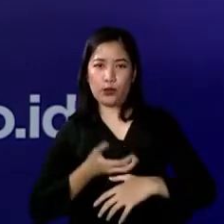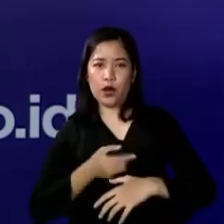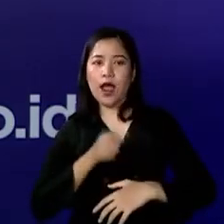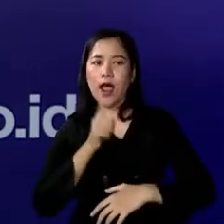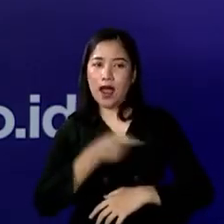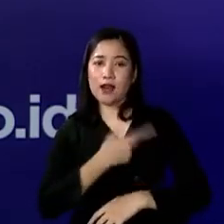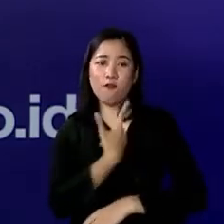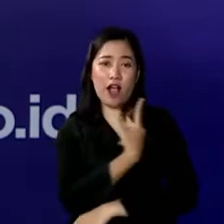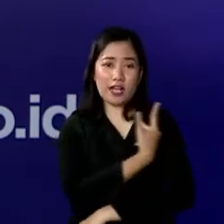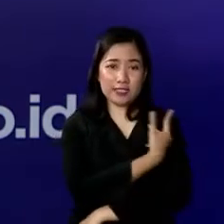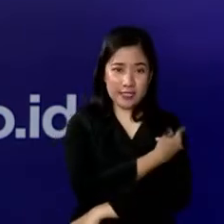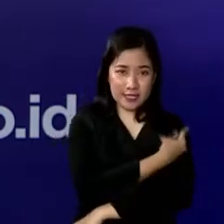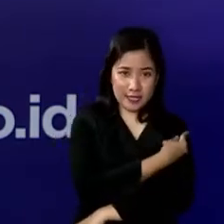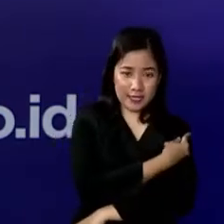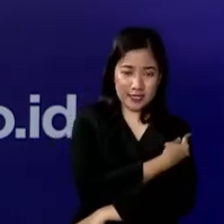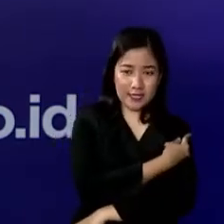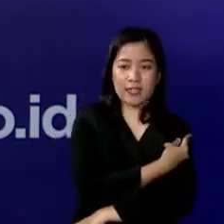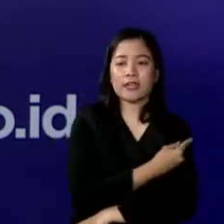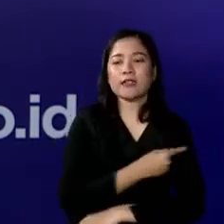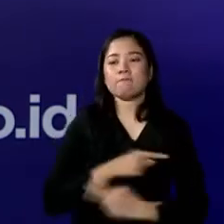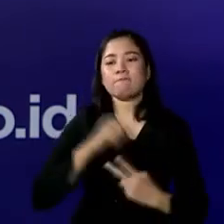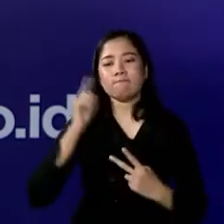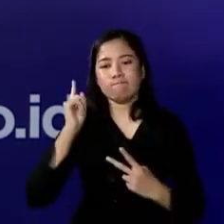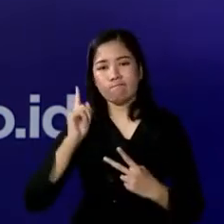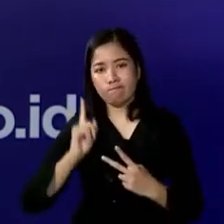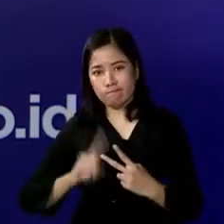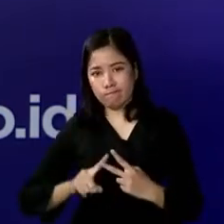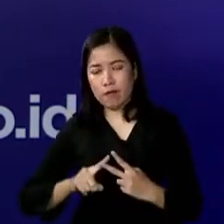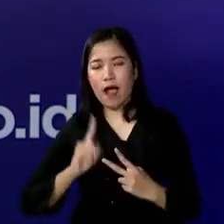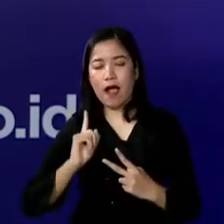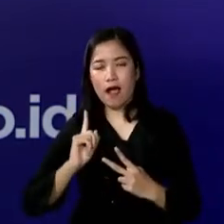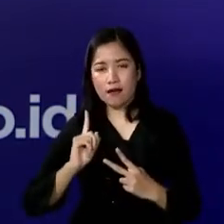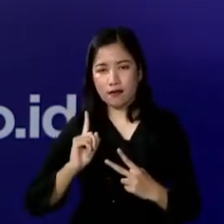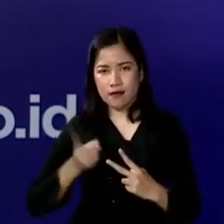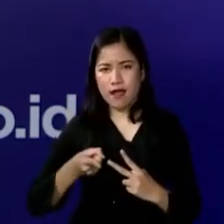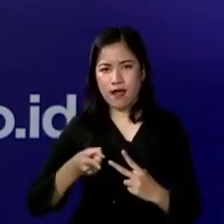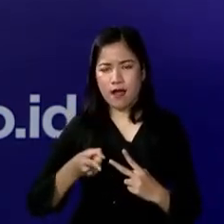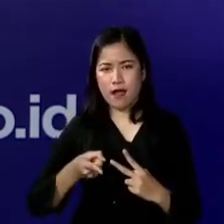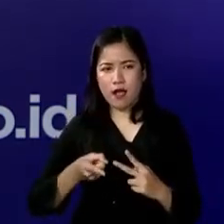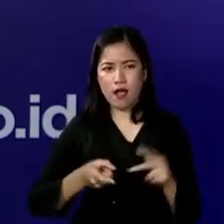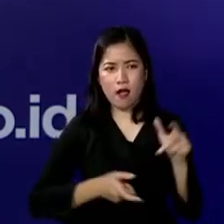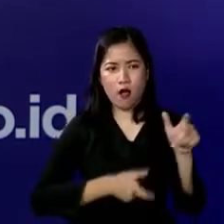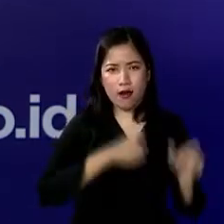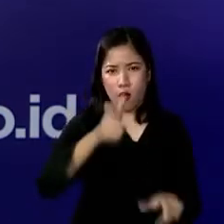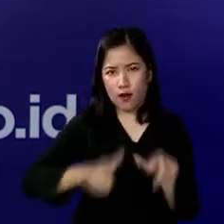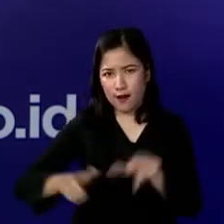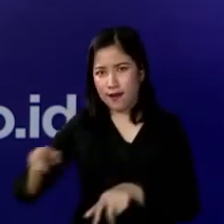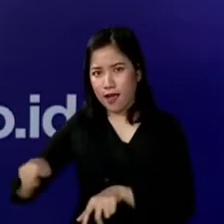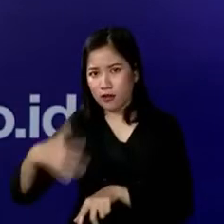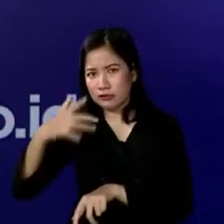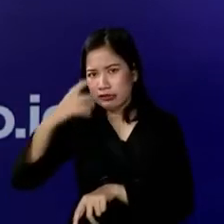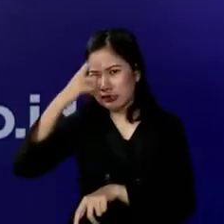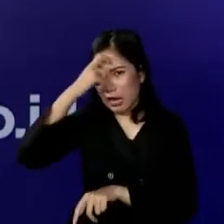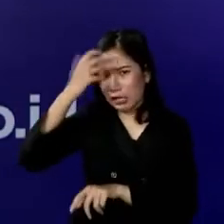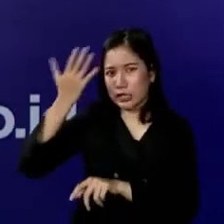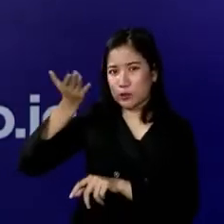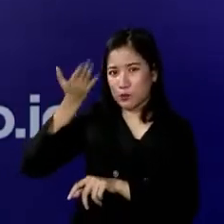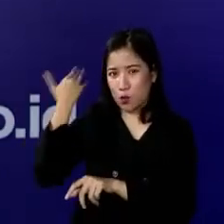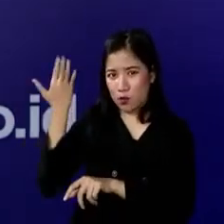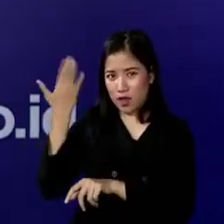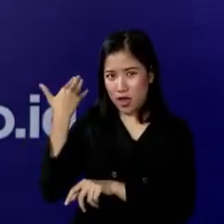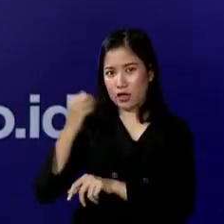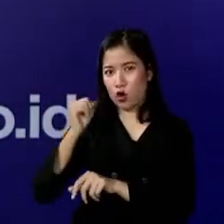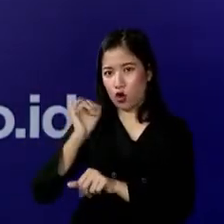tadi kemudian Nanti juga ada mereka-mereka yang terkena airnya